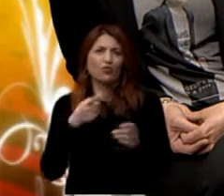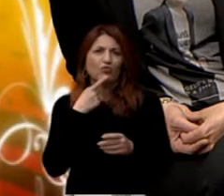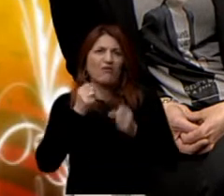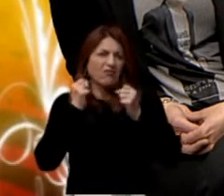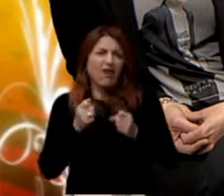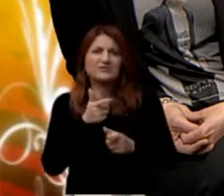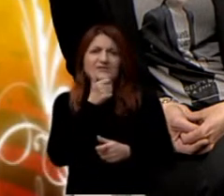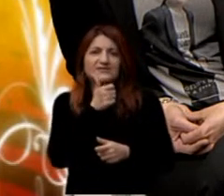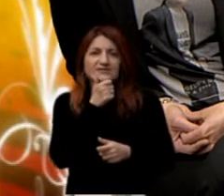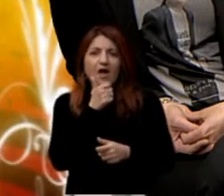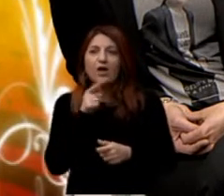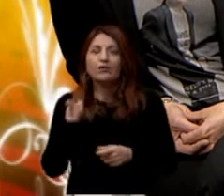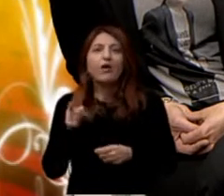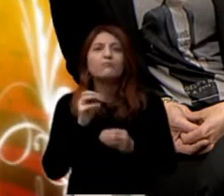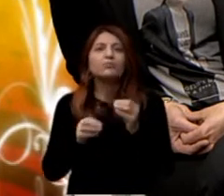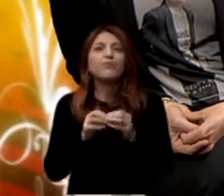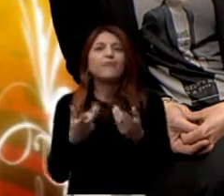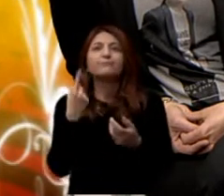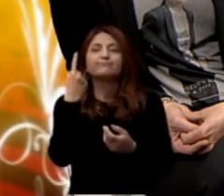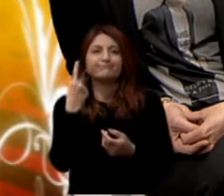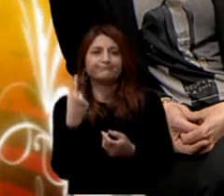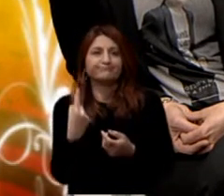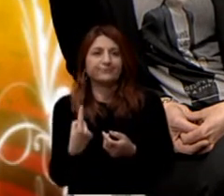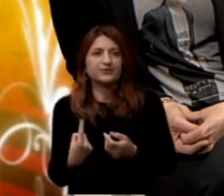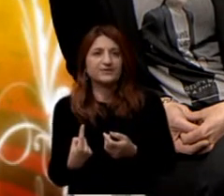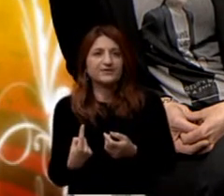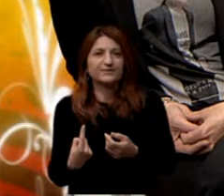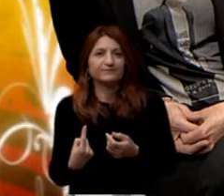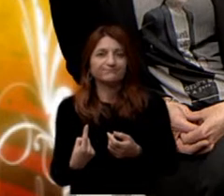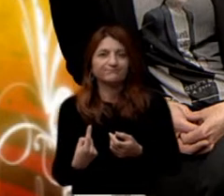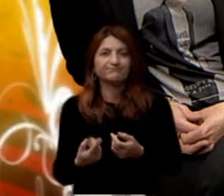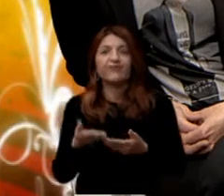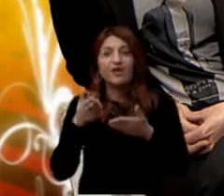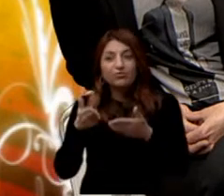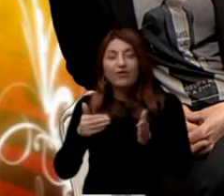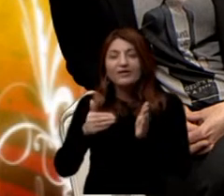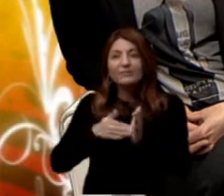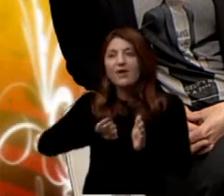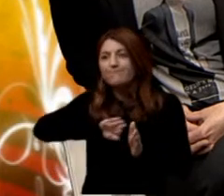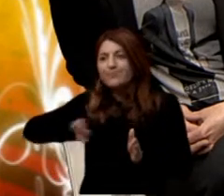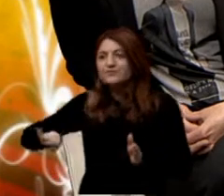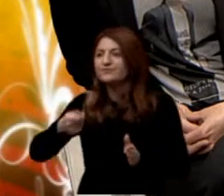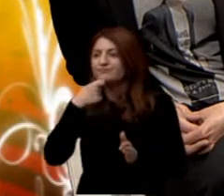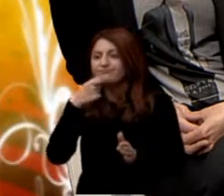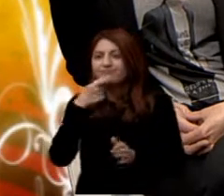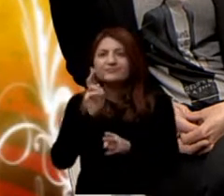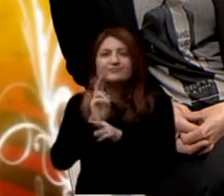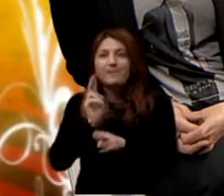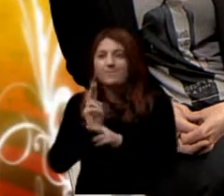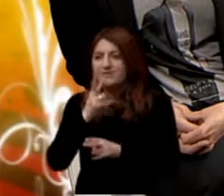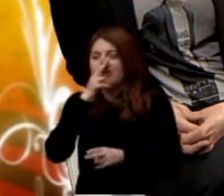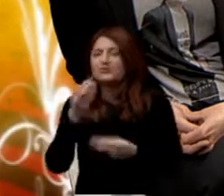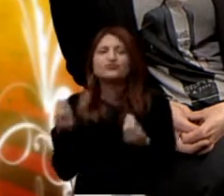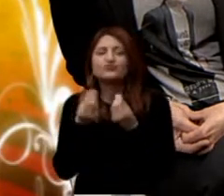starosti, je pothranjenost. Dakle, malnutricija na koju posebno treba ukazati pozornost. I ovo